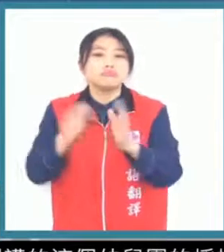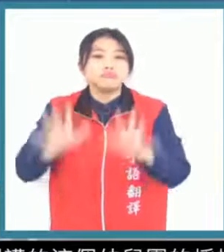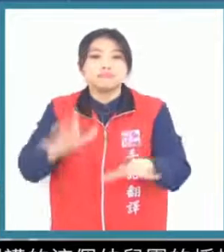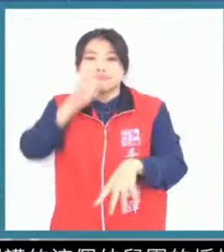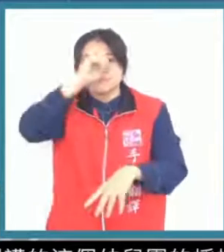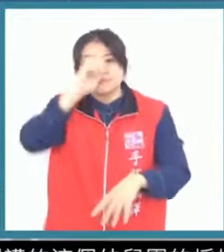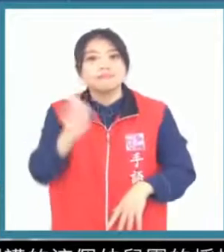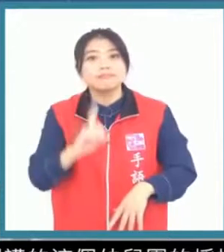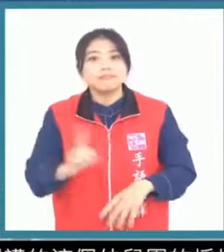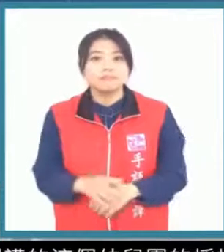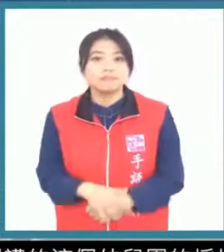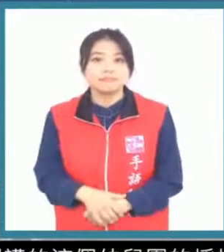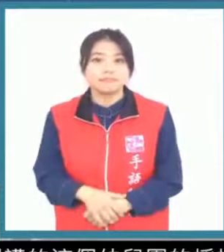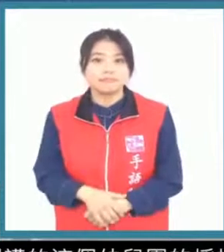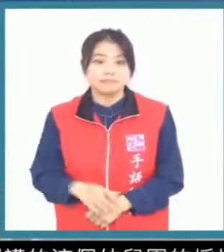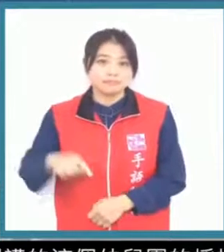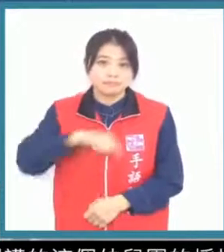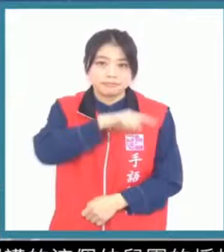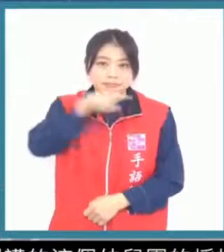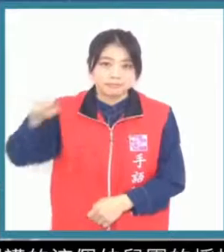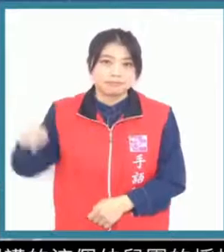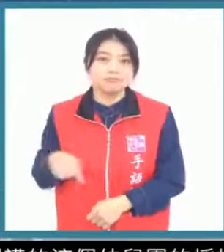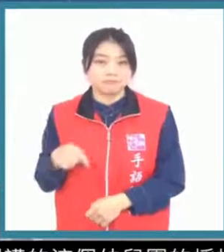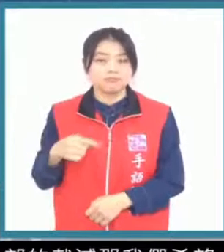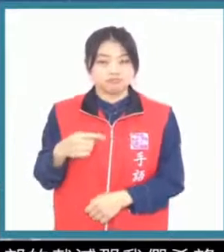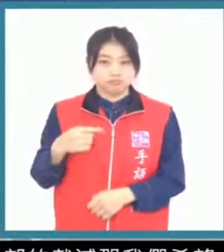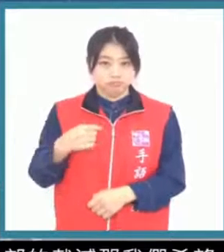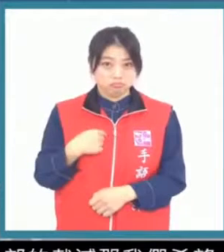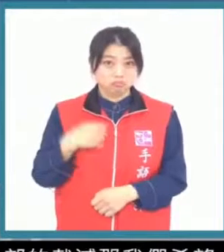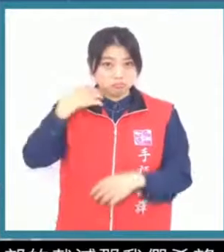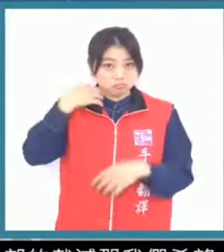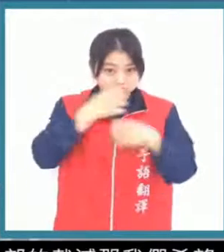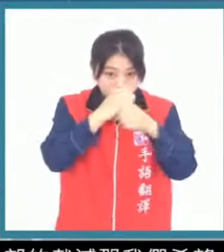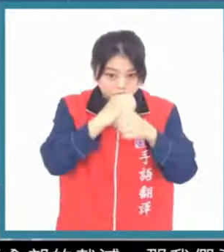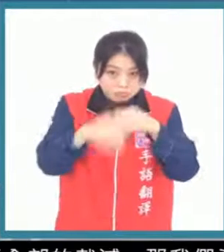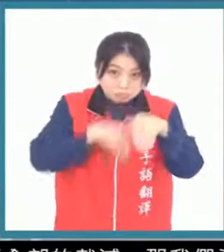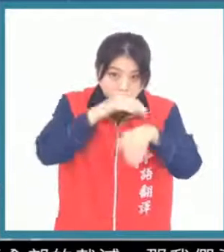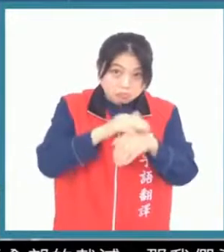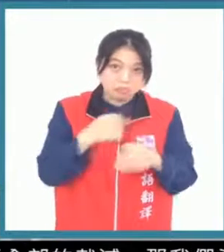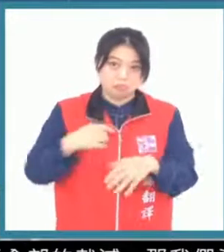家这个裁检结果会尽快跟大家报告。